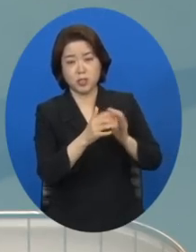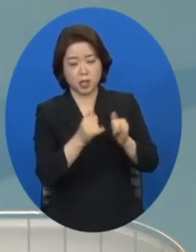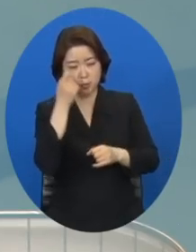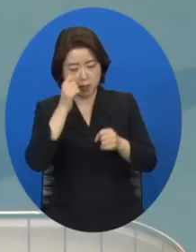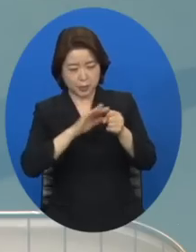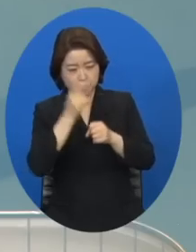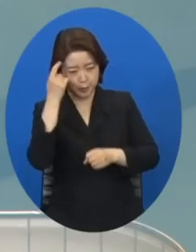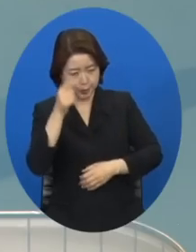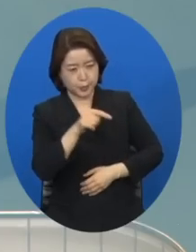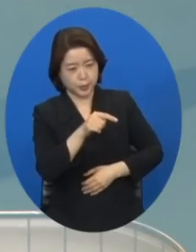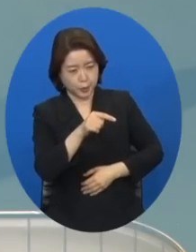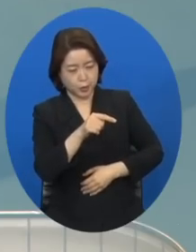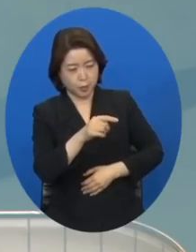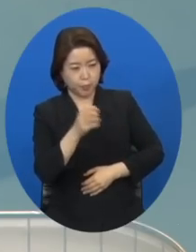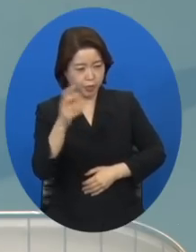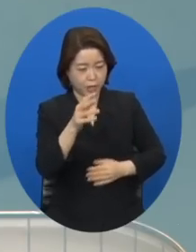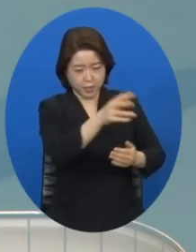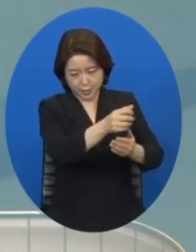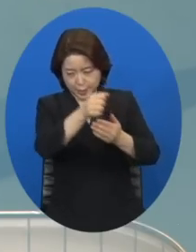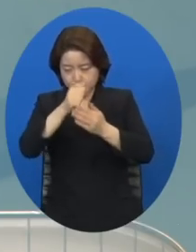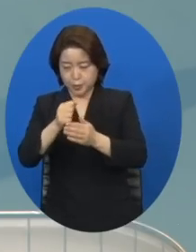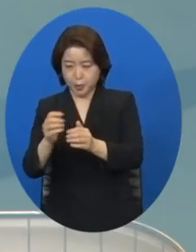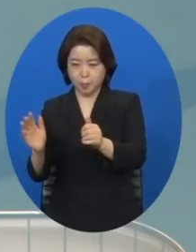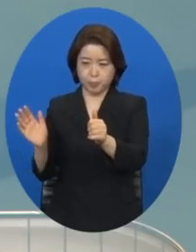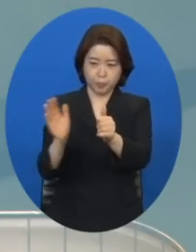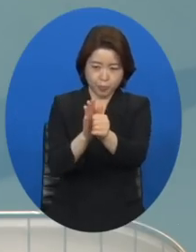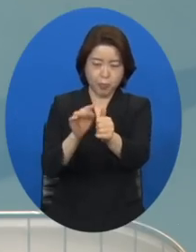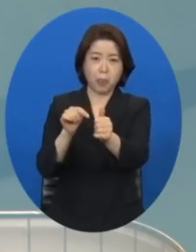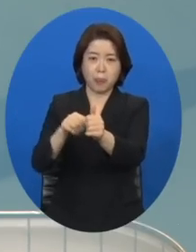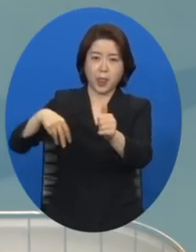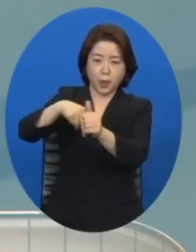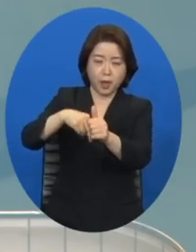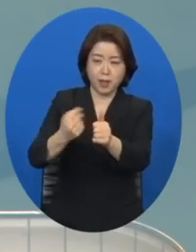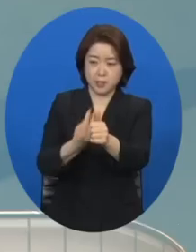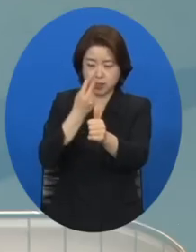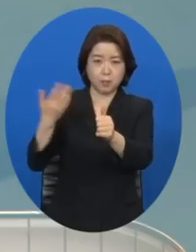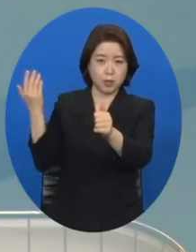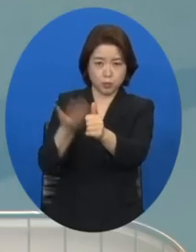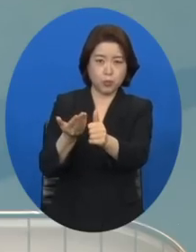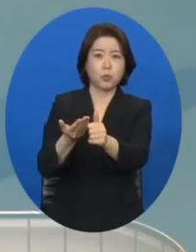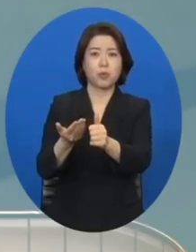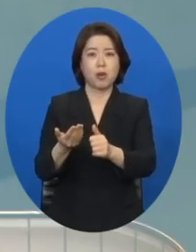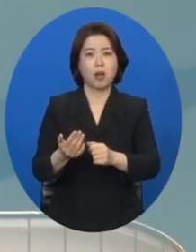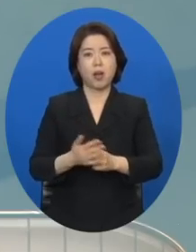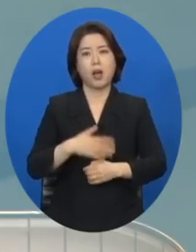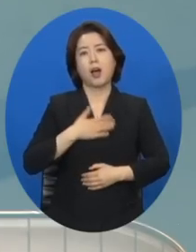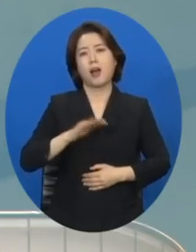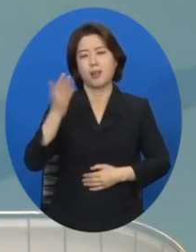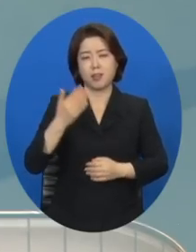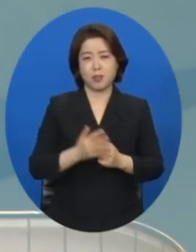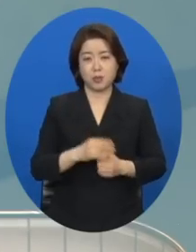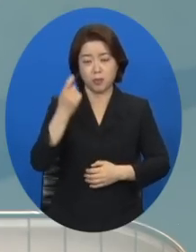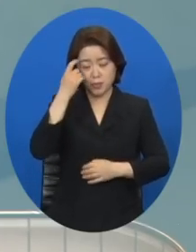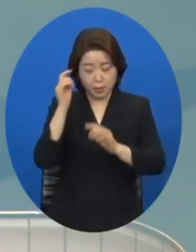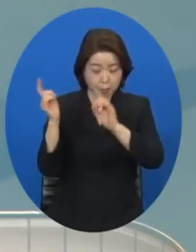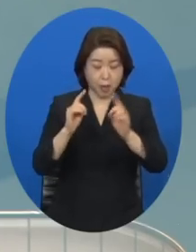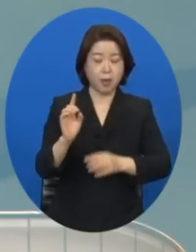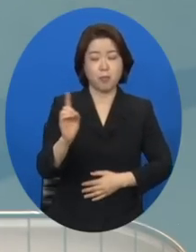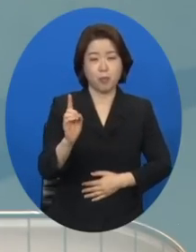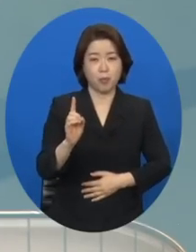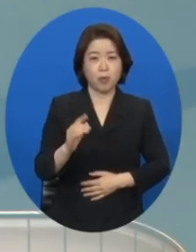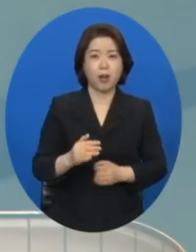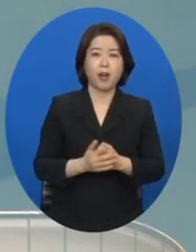다시 접붙여 주셨구나 다시 그 생명력을 부어 주셨구나 하는 것을 알게 되었습니다 그러면서 생각난 말씀이 하나 있어요